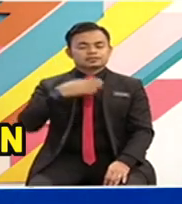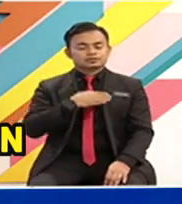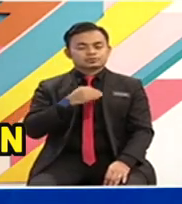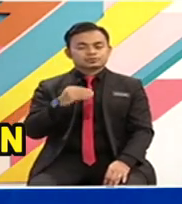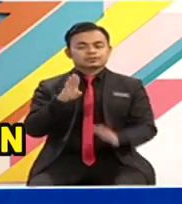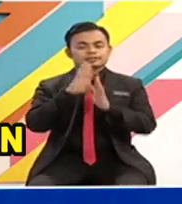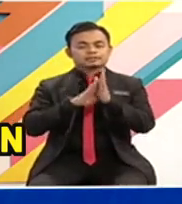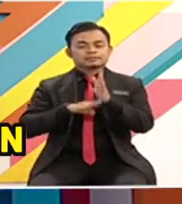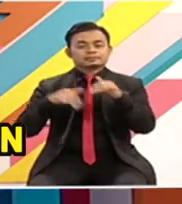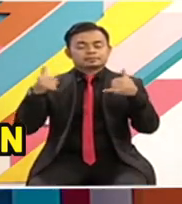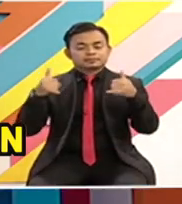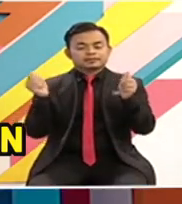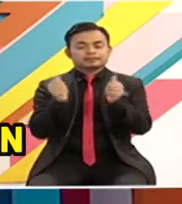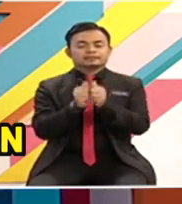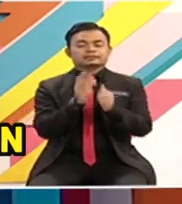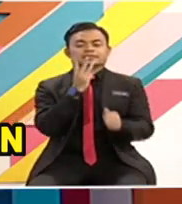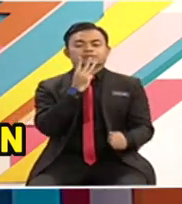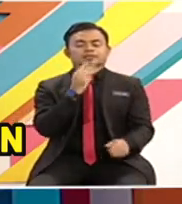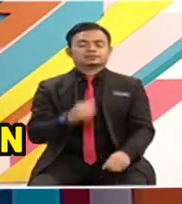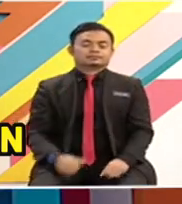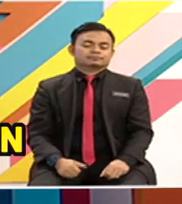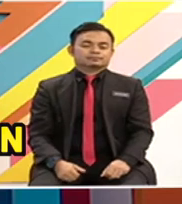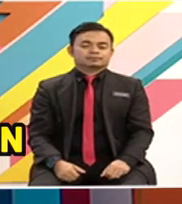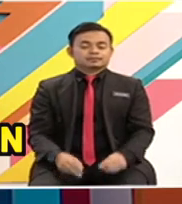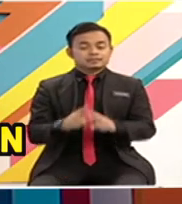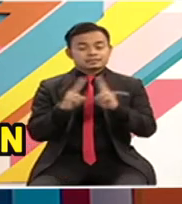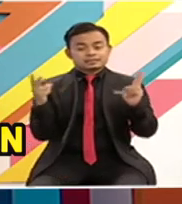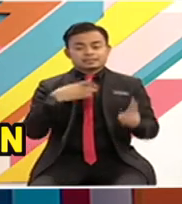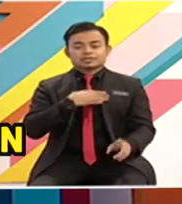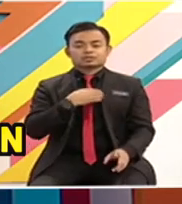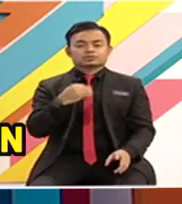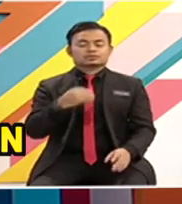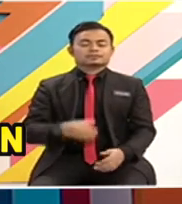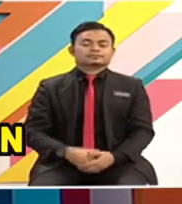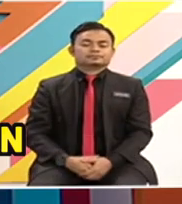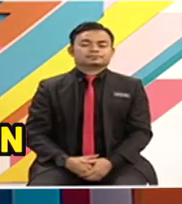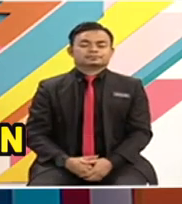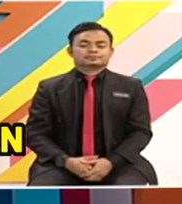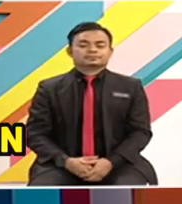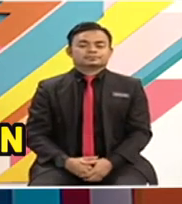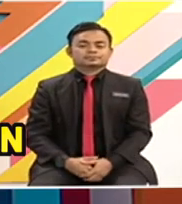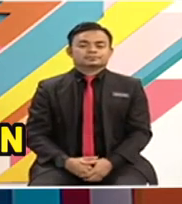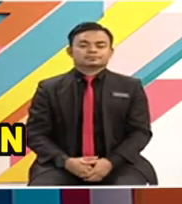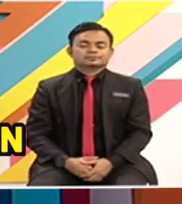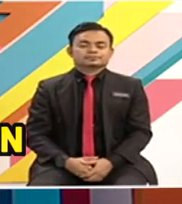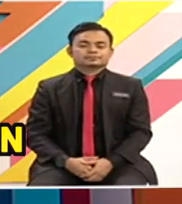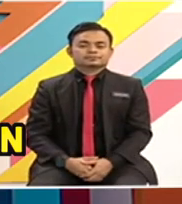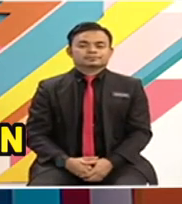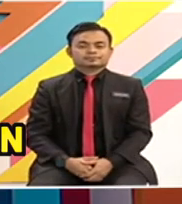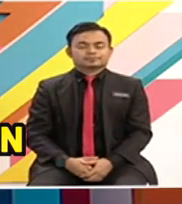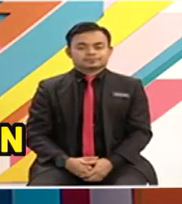warnet nih cego oke habisnya sebab kita takut nanti tak tapi di putih